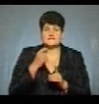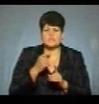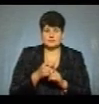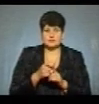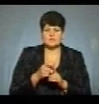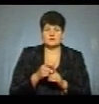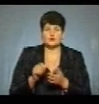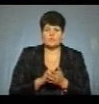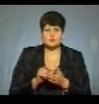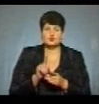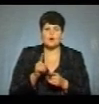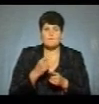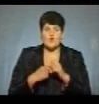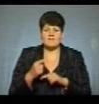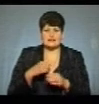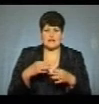повернення автомобіля.